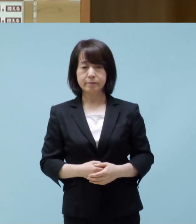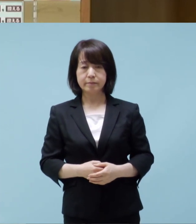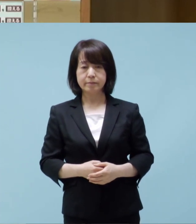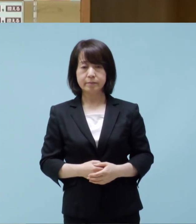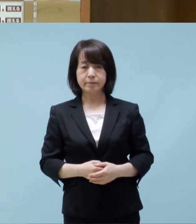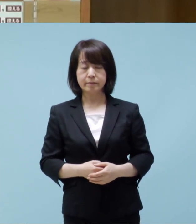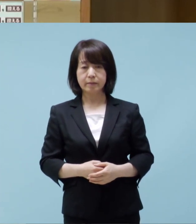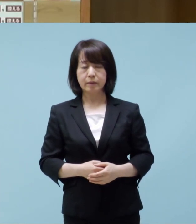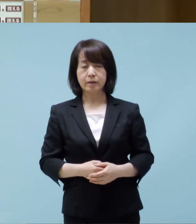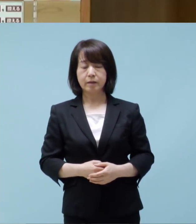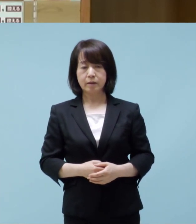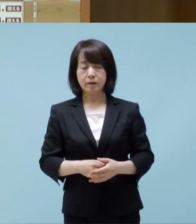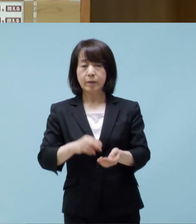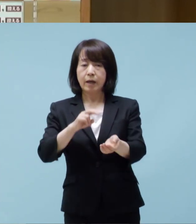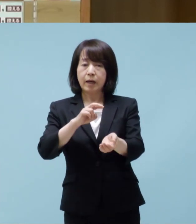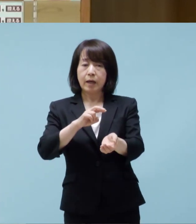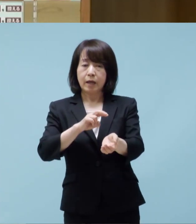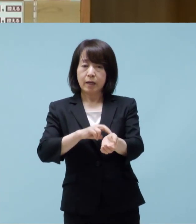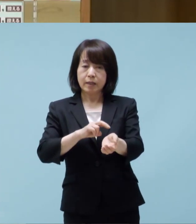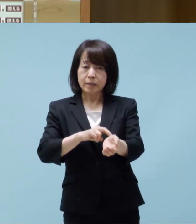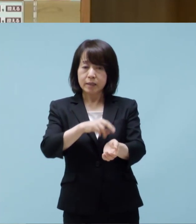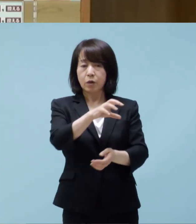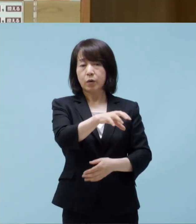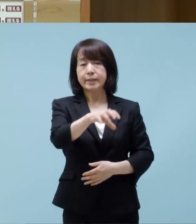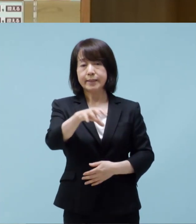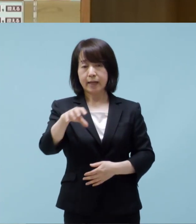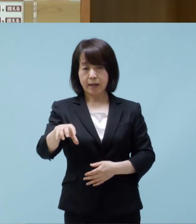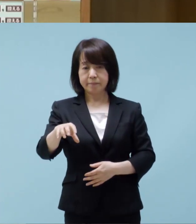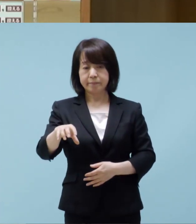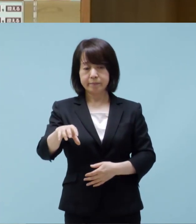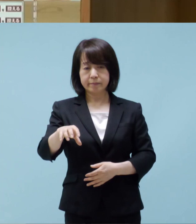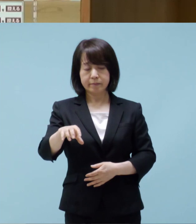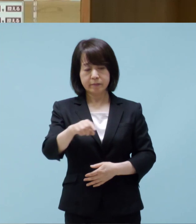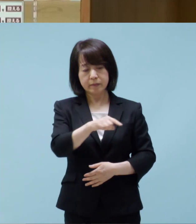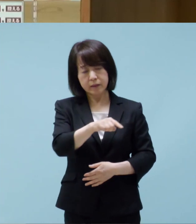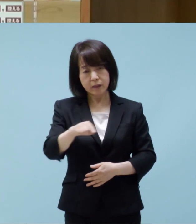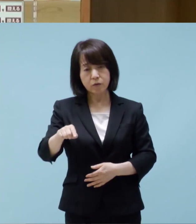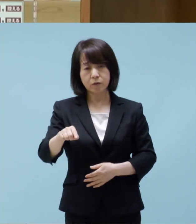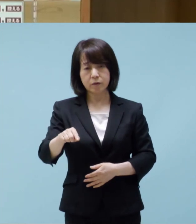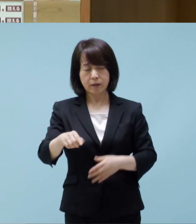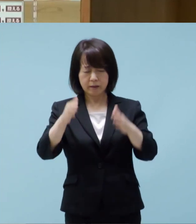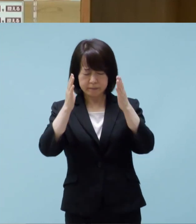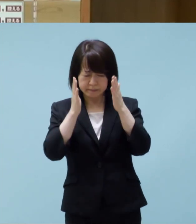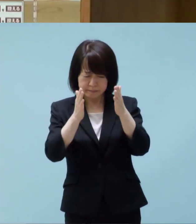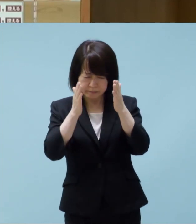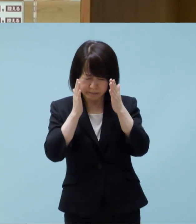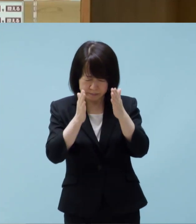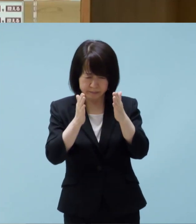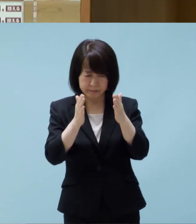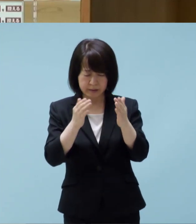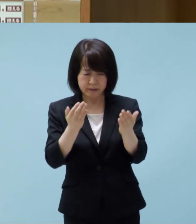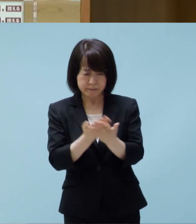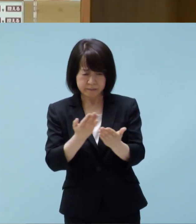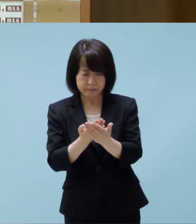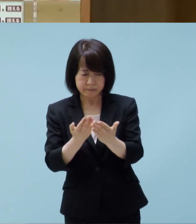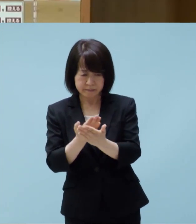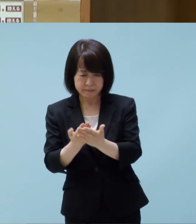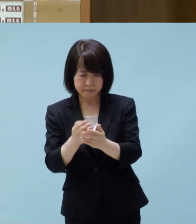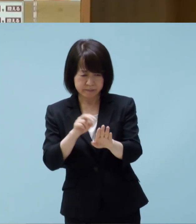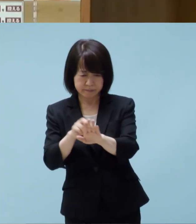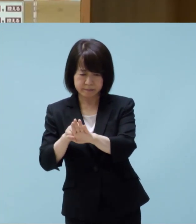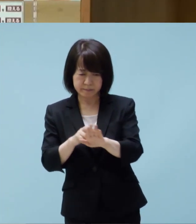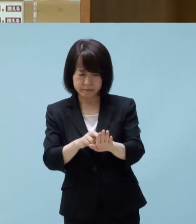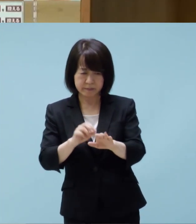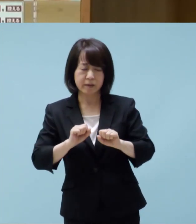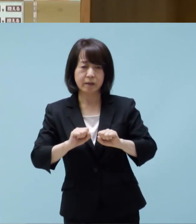療機関においてさまざま懸命な治療行為などが行われる中でも、残